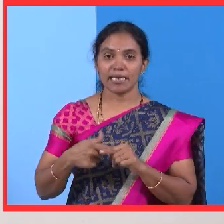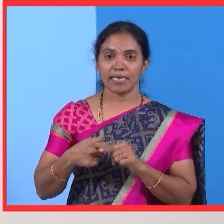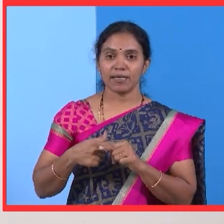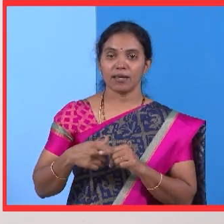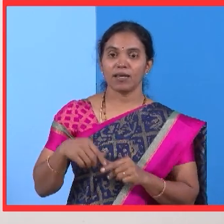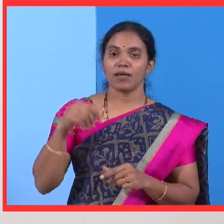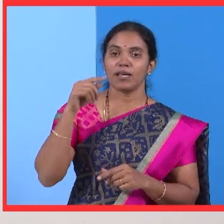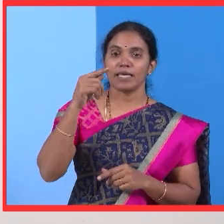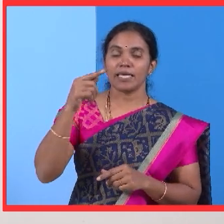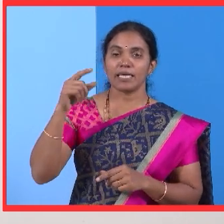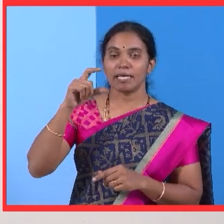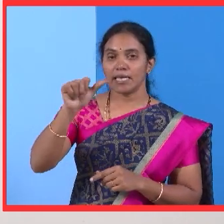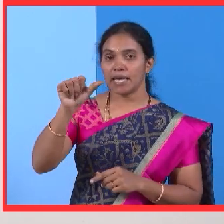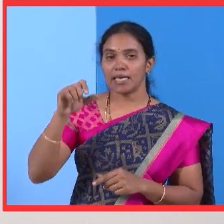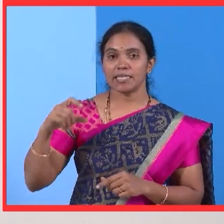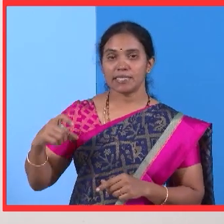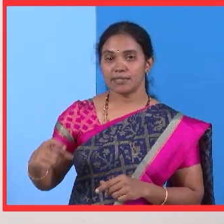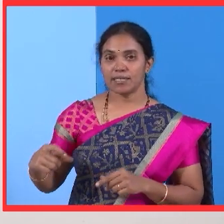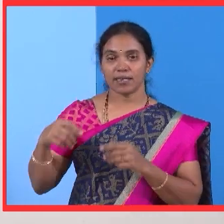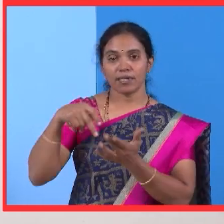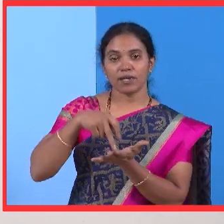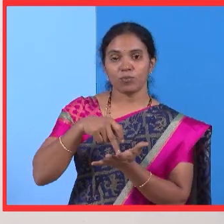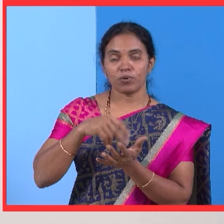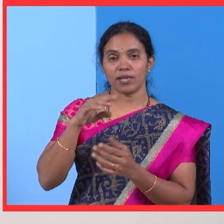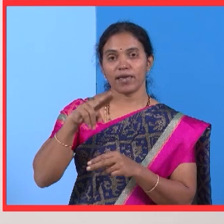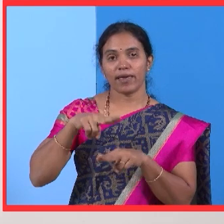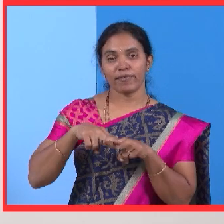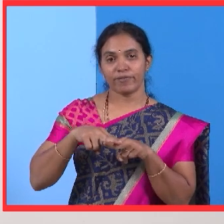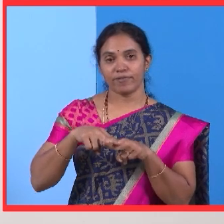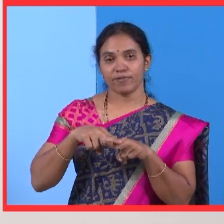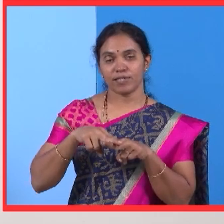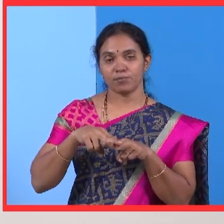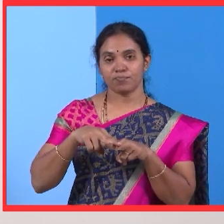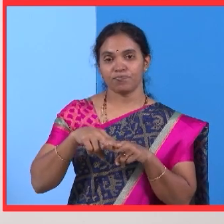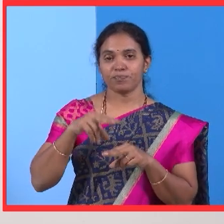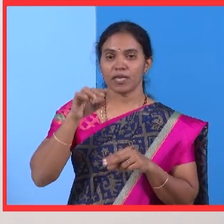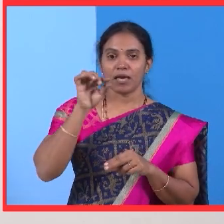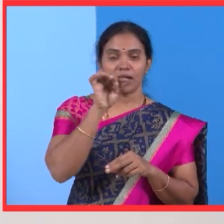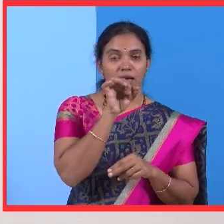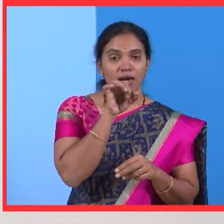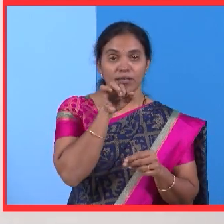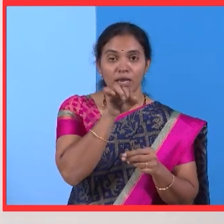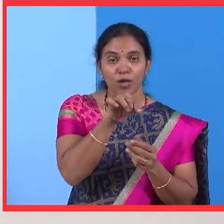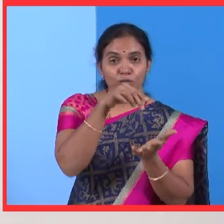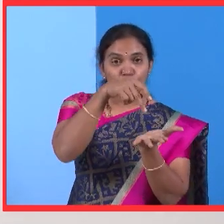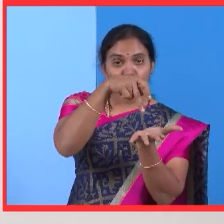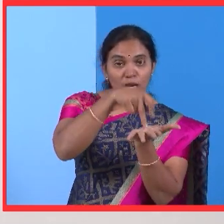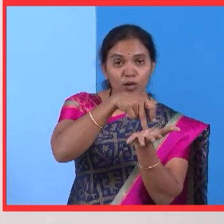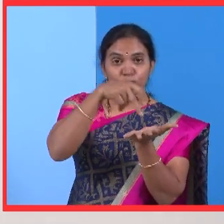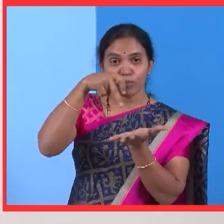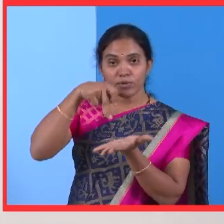த்ரீ. இந்த மூன்று புள்ளிகளுடைய ஆயத்தொலைகளிலிருந்து நம்ம உச்சி புள்ளியினுடைய ஆயத்தொலைகளை கண்டுபிடிக்கணும்.